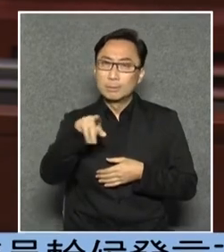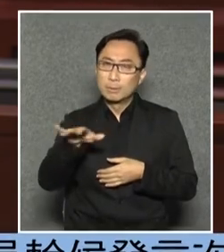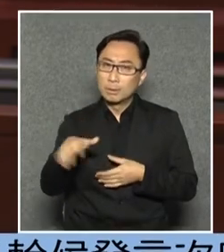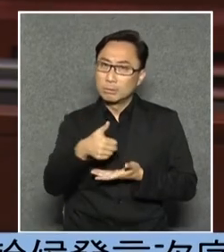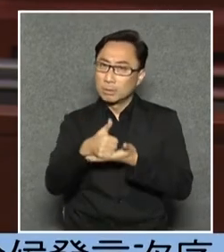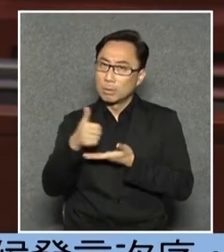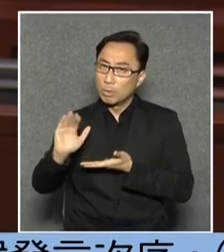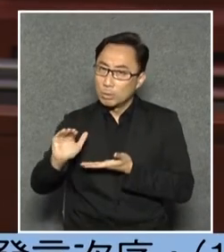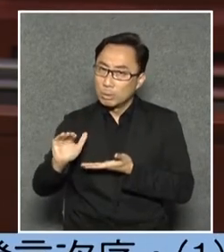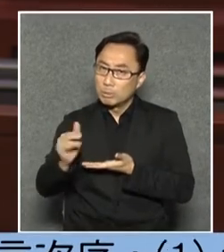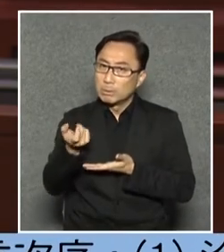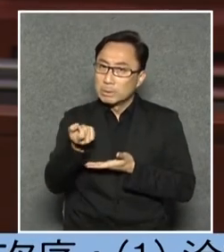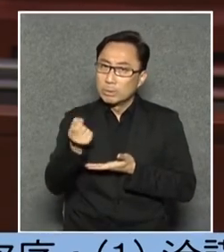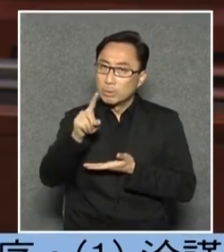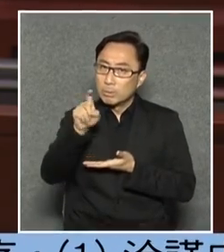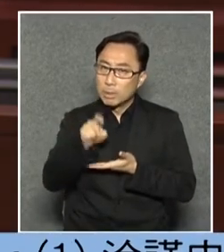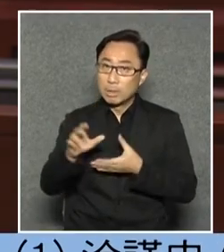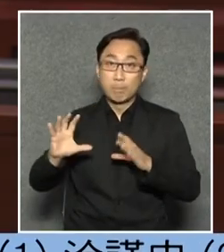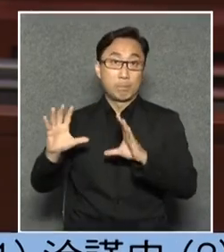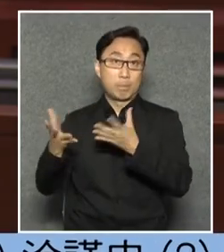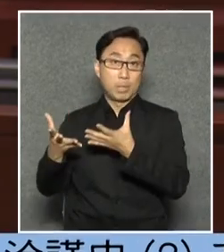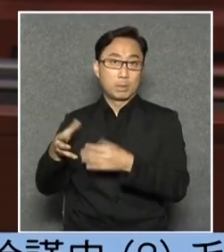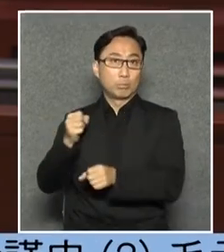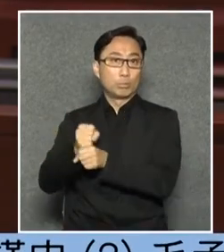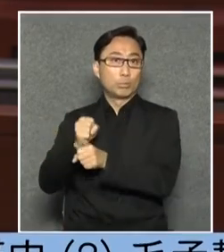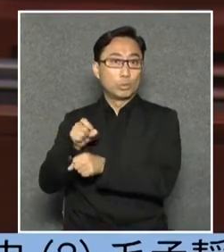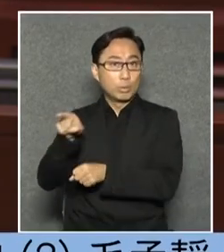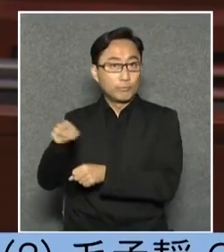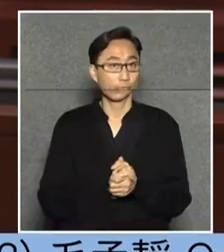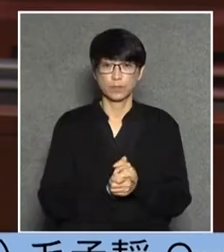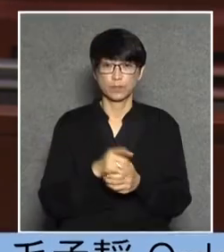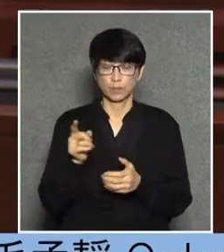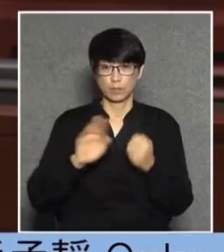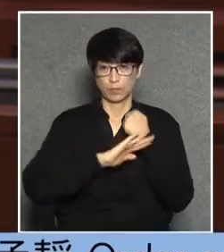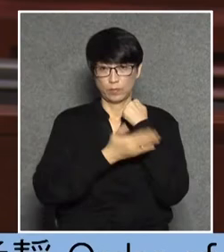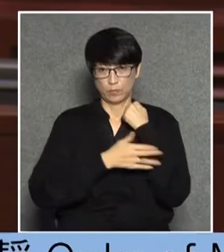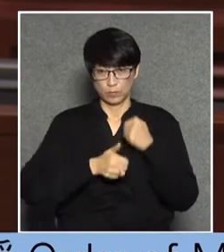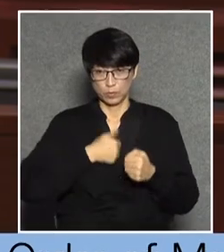咁少咧？就係呢班人做噶嘛，係律師啊，